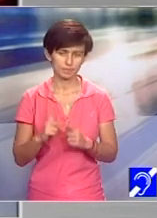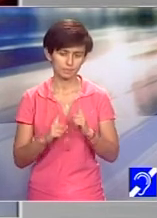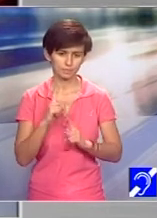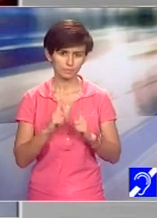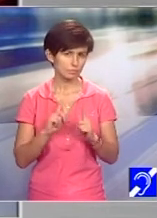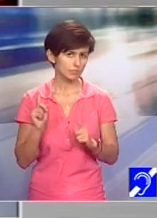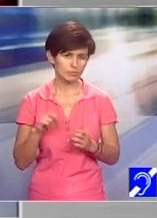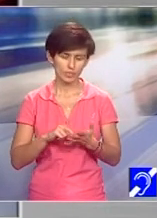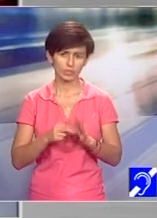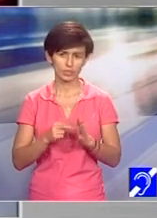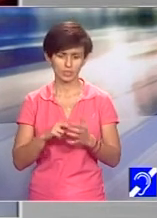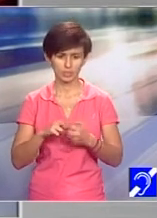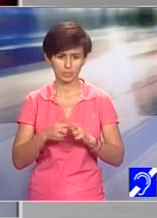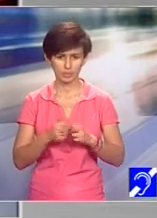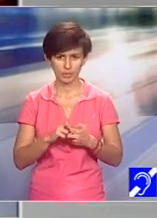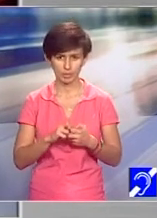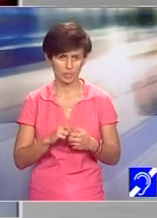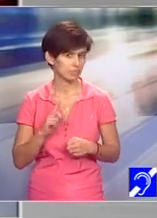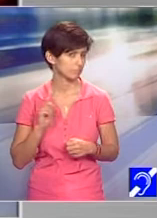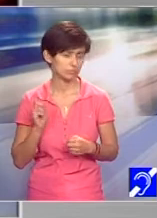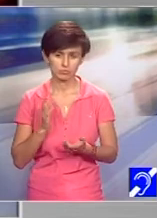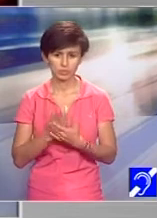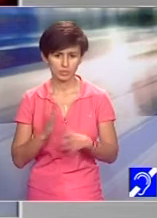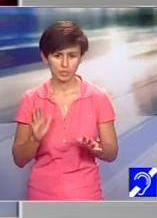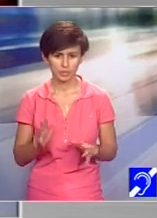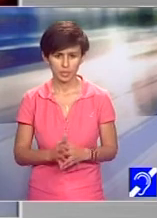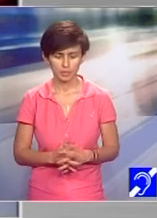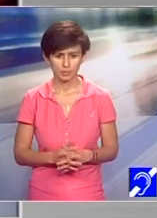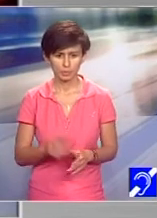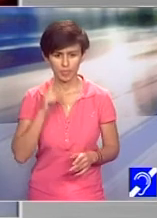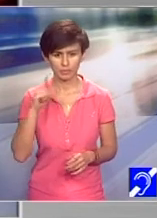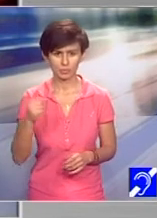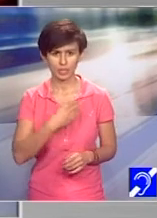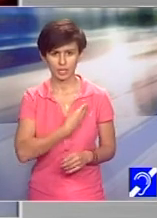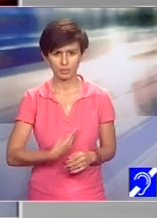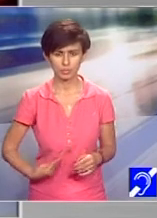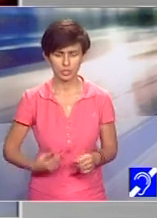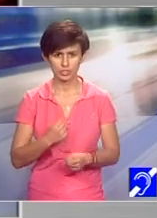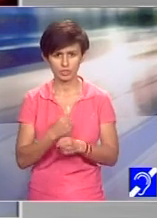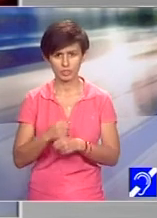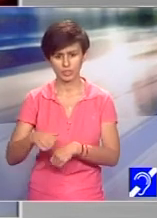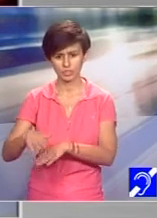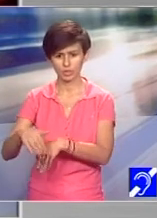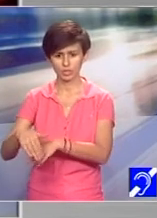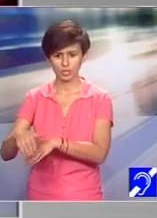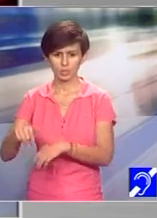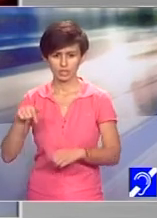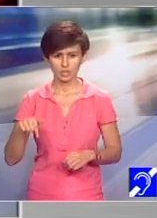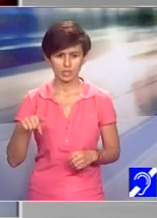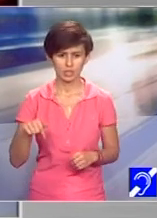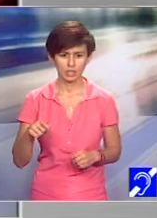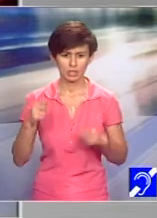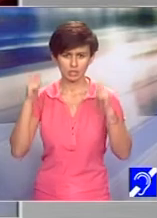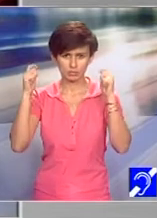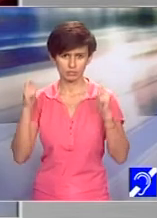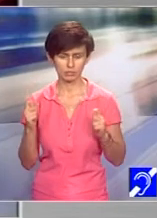să ni le rezolvăm, nu ne oprim. Vom merge la București, vom face un mintic acolo și în mod normal nu noi ar trebui să mergem